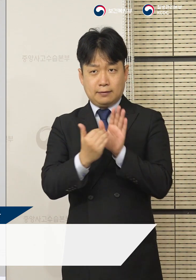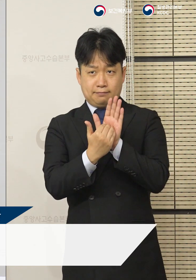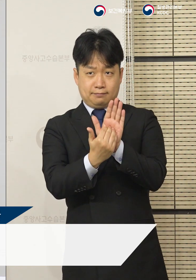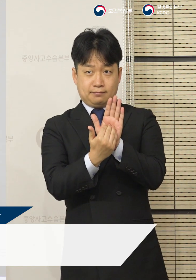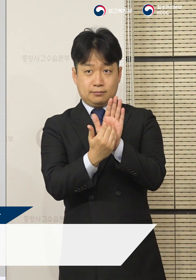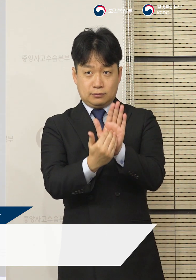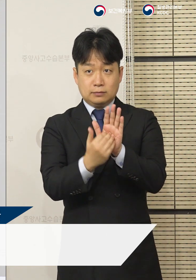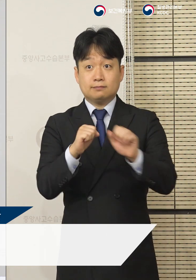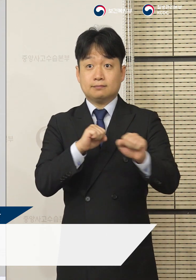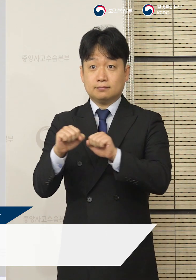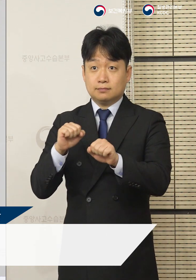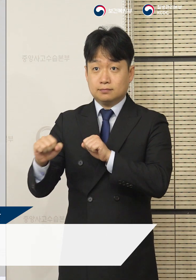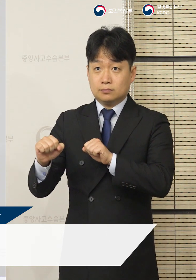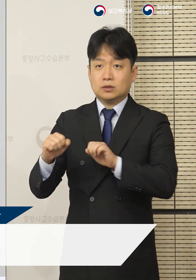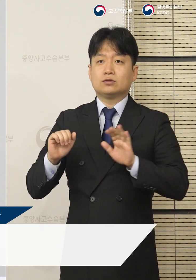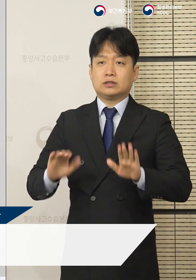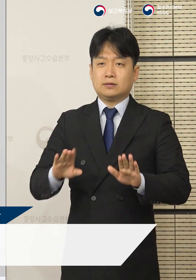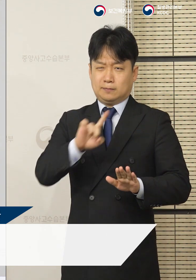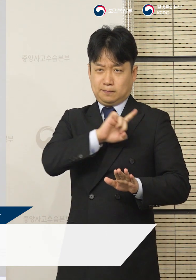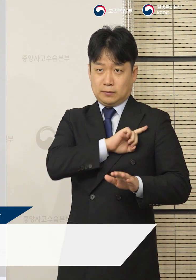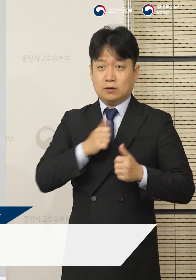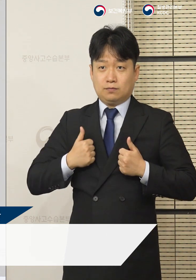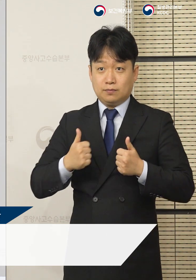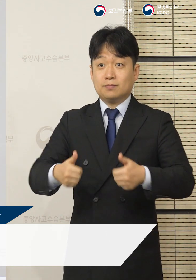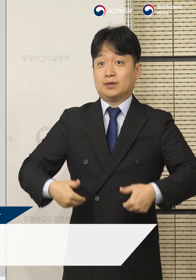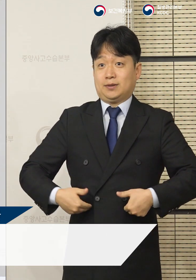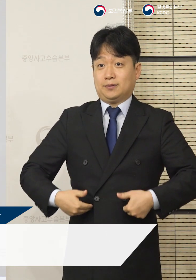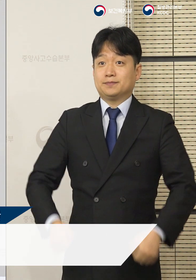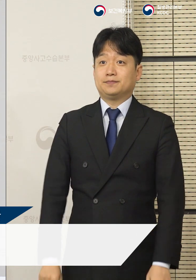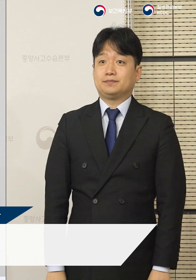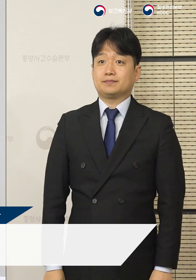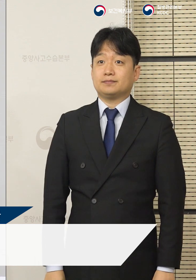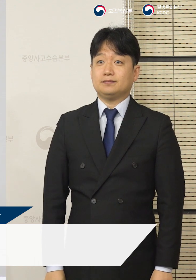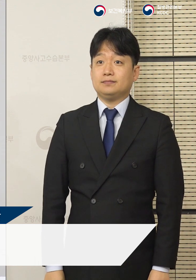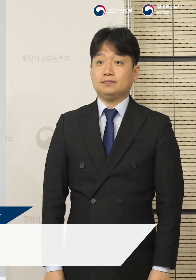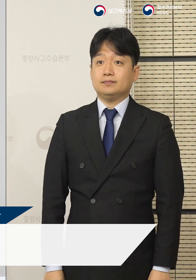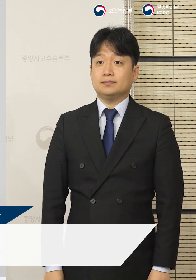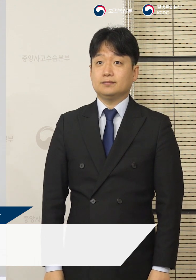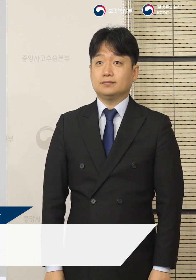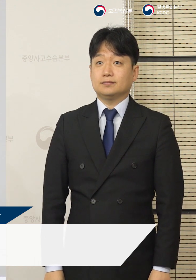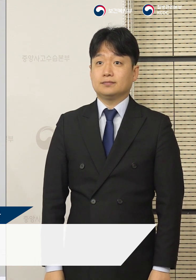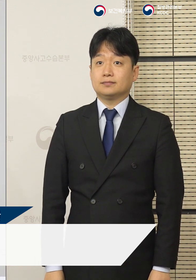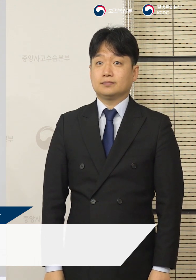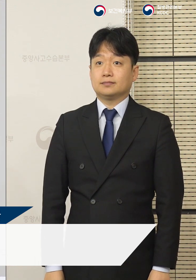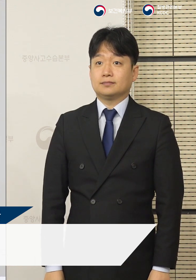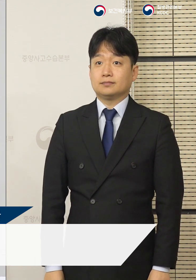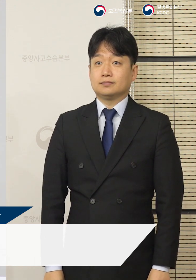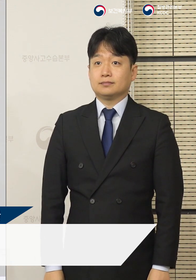관리를 철저하게 실행하는 것이 최선의 대응이라고 판단하고 있습니다.